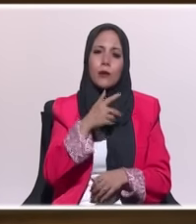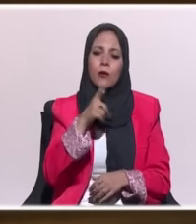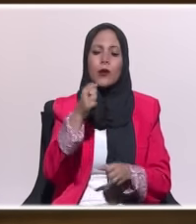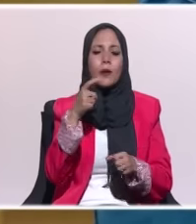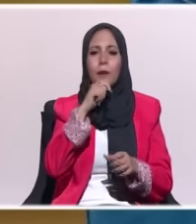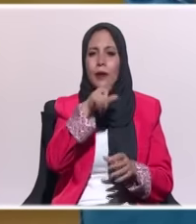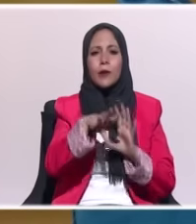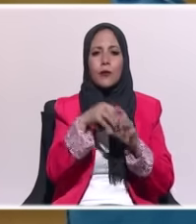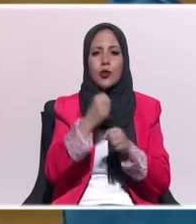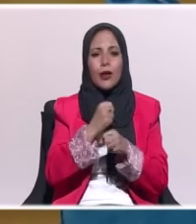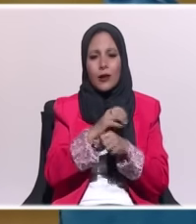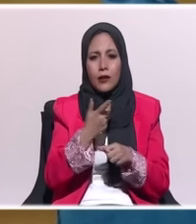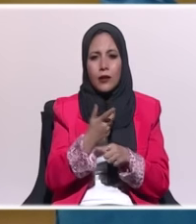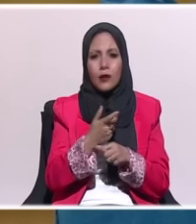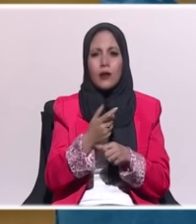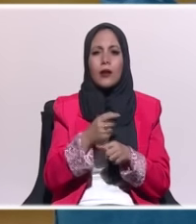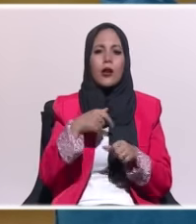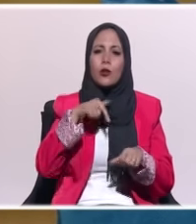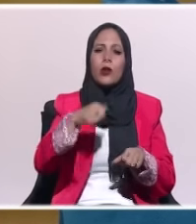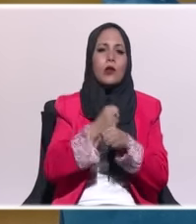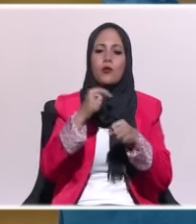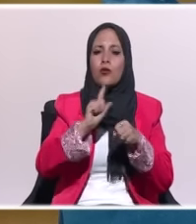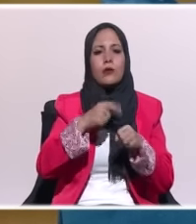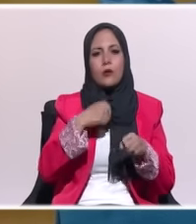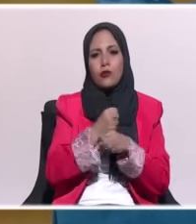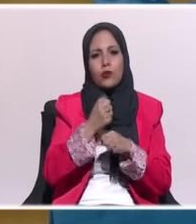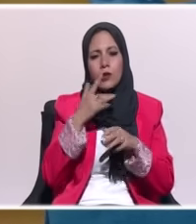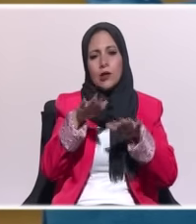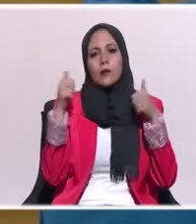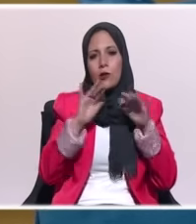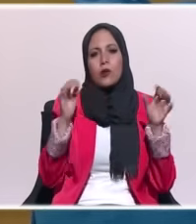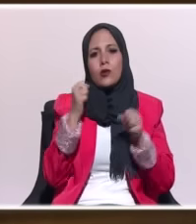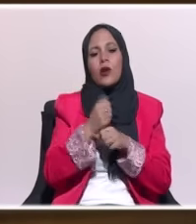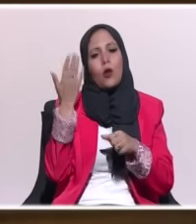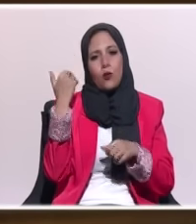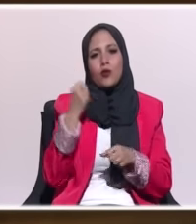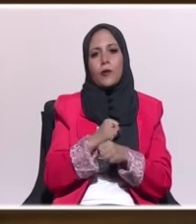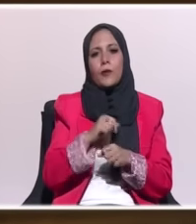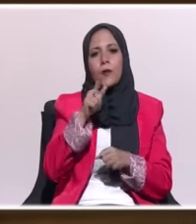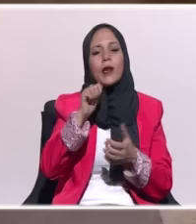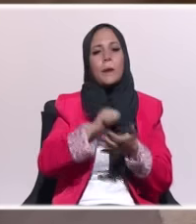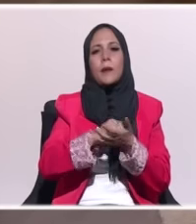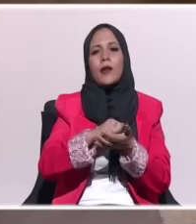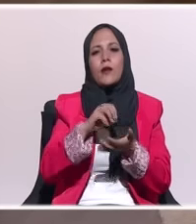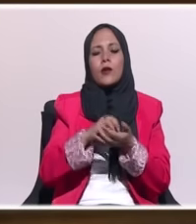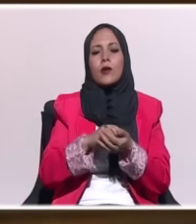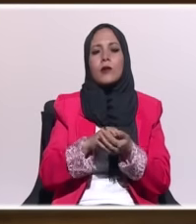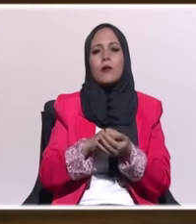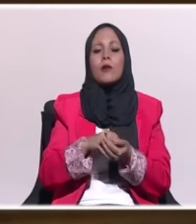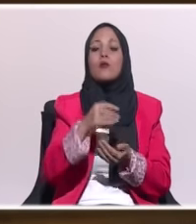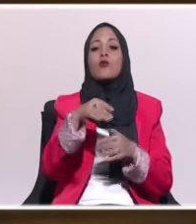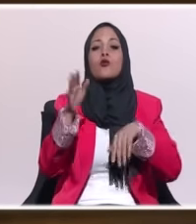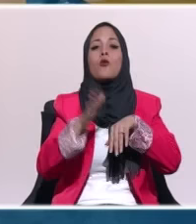إيه مدام إيمان؟ أمن، بس دلوقتي حاليا مش شغالة يعني. كنت بشتغل أمن. بتشتغلي؟ أنتوا منين؟ عايشين فين؟ شبرا الخيم. شبرا